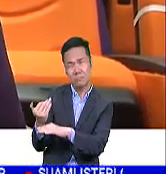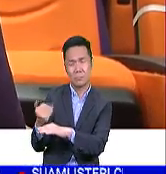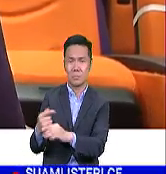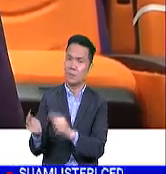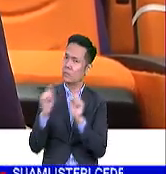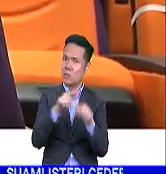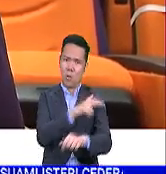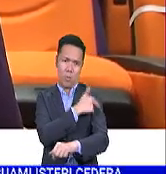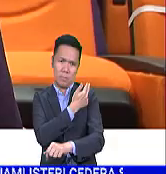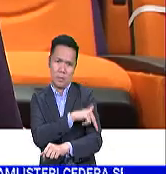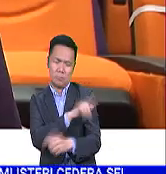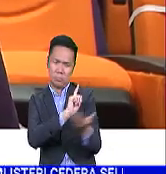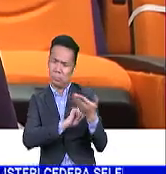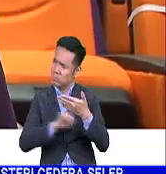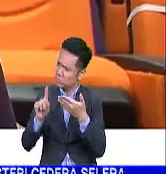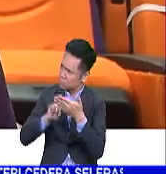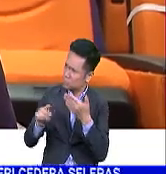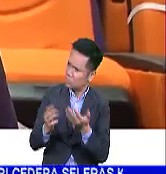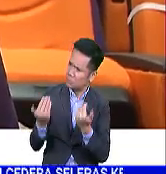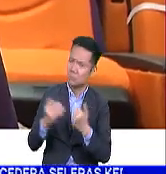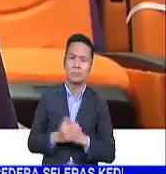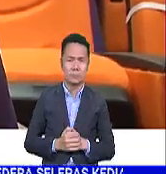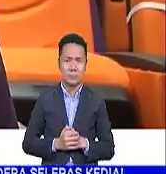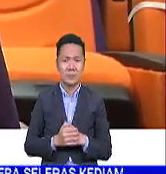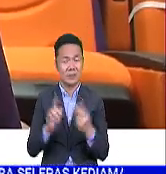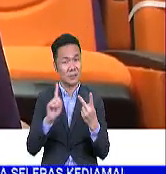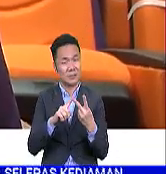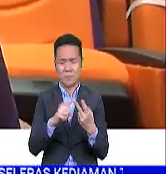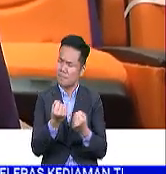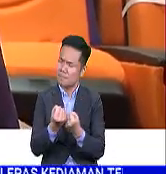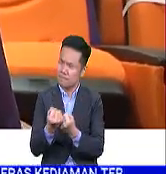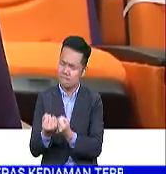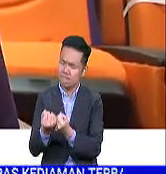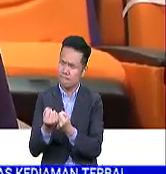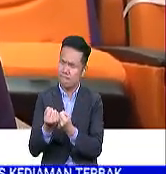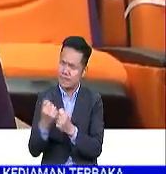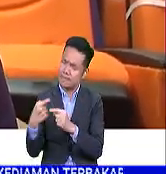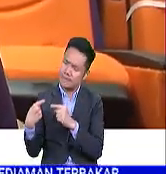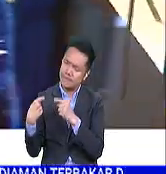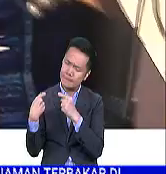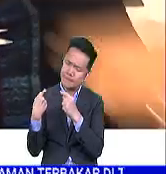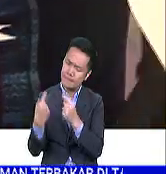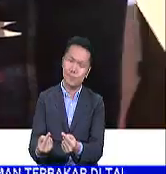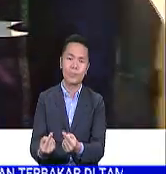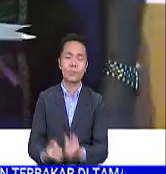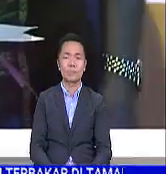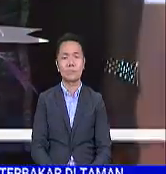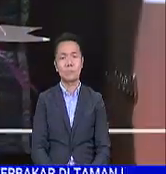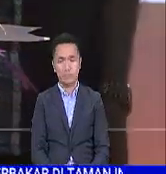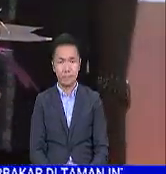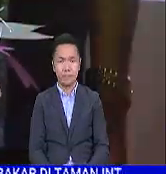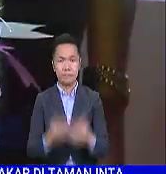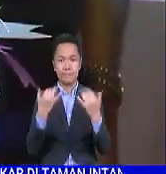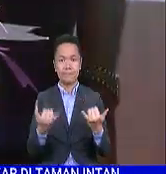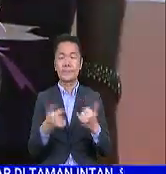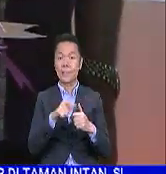ya, untuk memastikan pesakit ini datang selain daripada memberi sokongan sehingga ke akhirlah ya. Beliau berkata